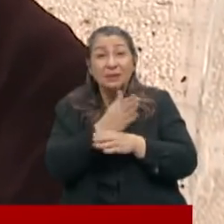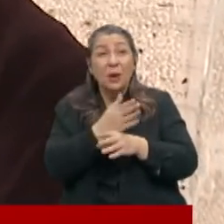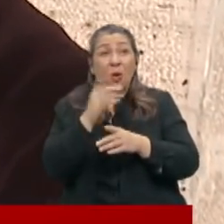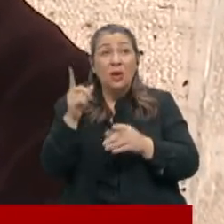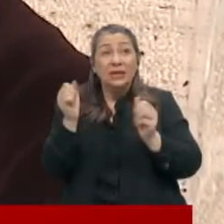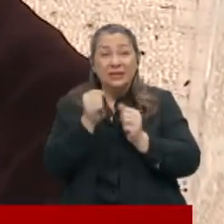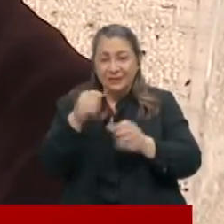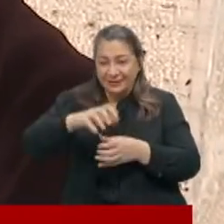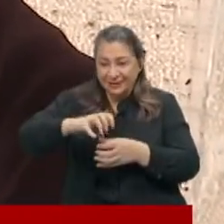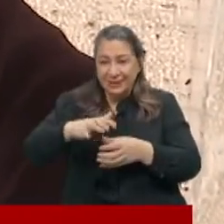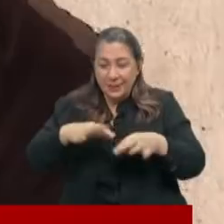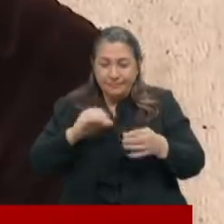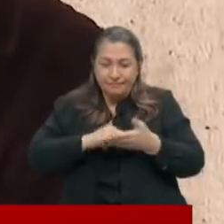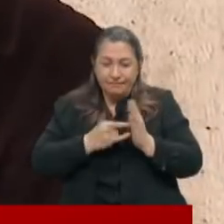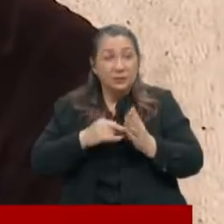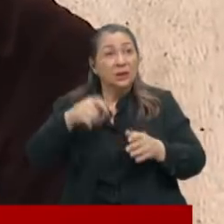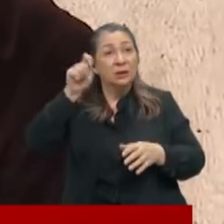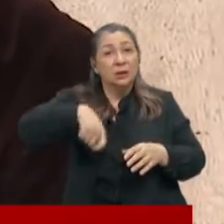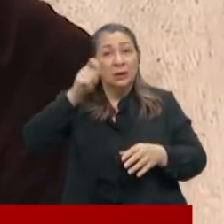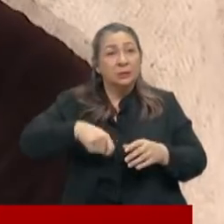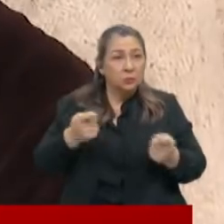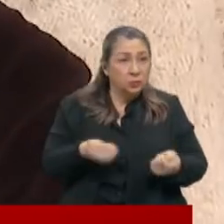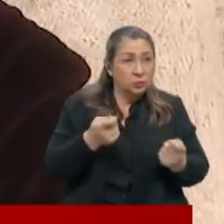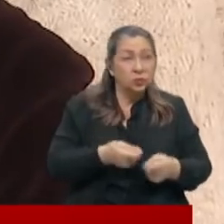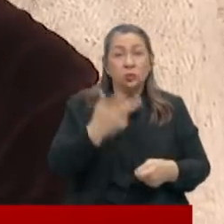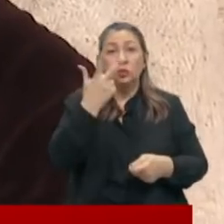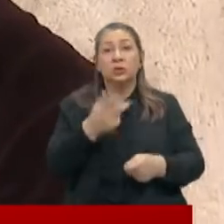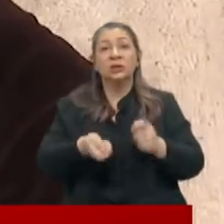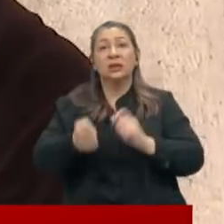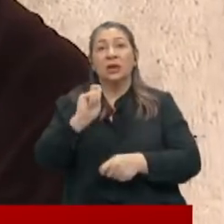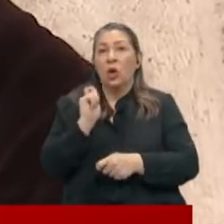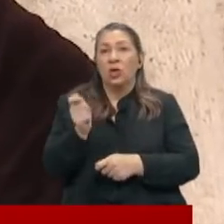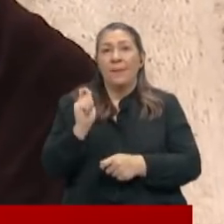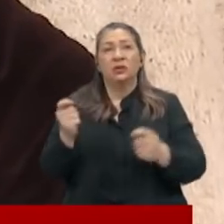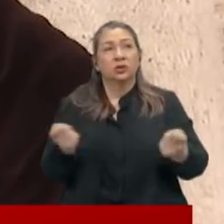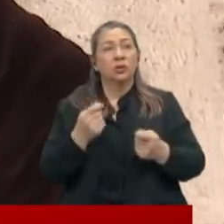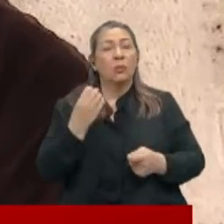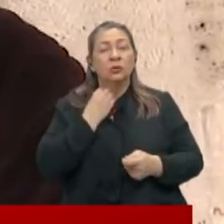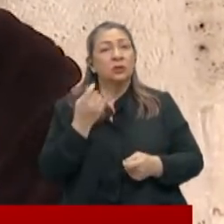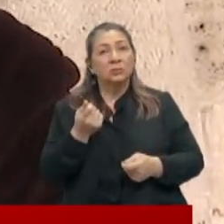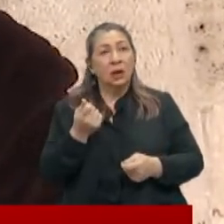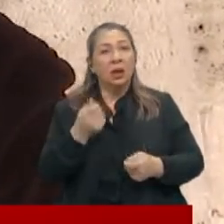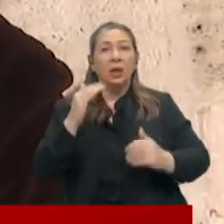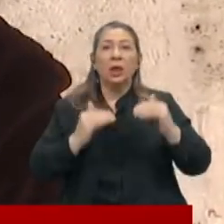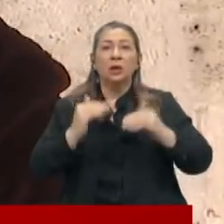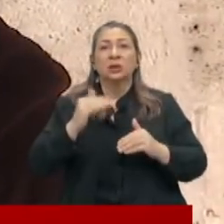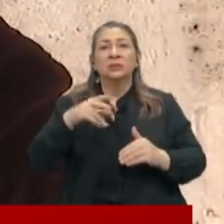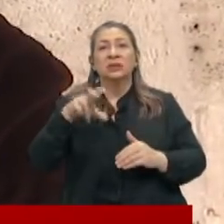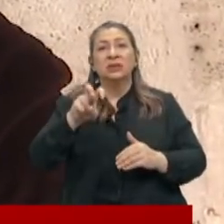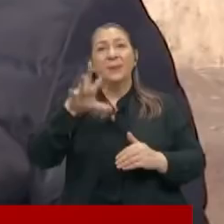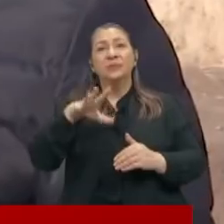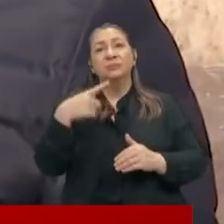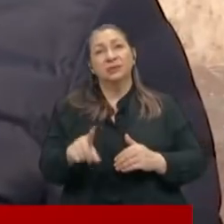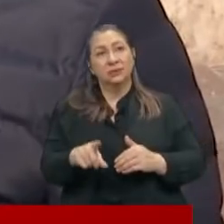onların kışlık hazırladıklarıyla hallettik. Kredi kartlarına yüklendik. 3 kredimizi ödemeye çalışıyoruz. Borç ne kadar? Yani yaklaşık bir 85